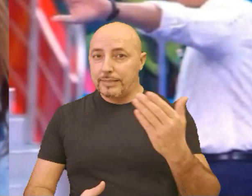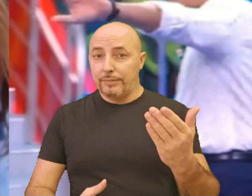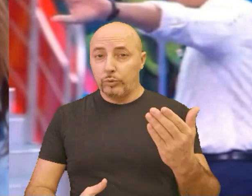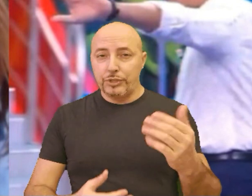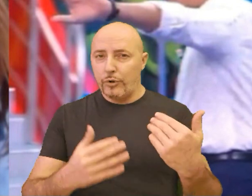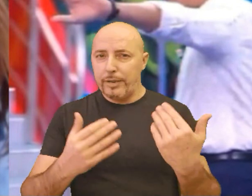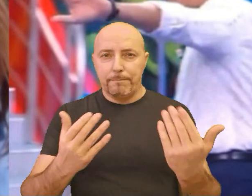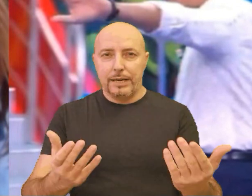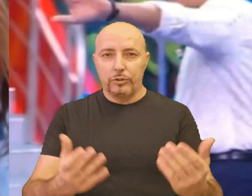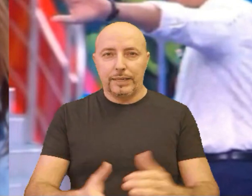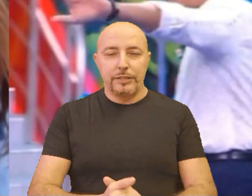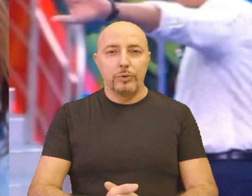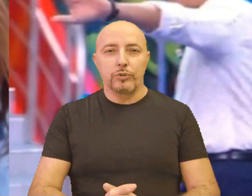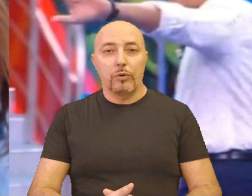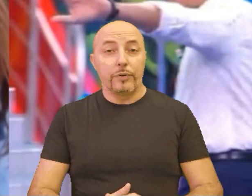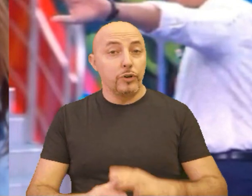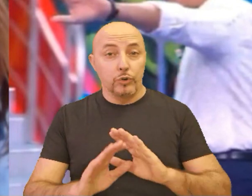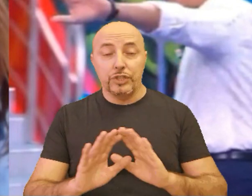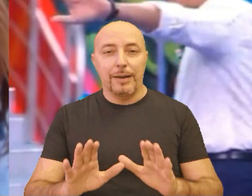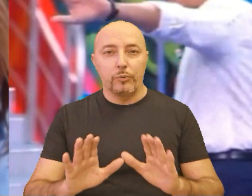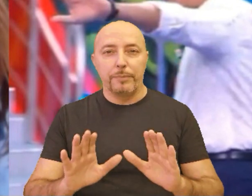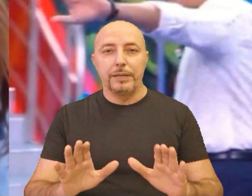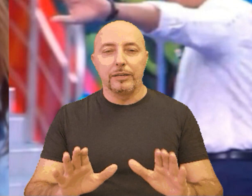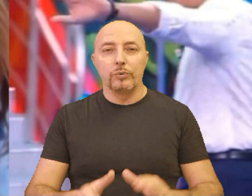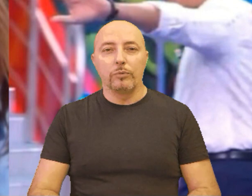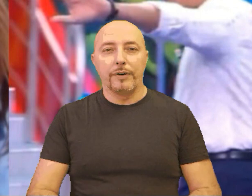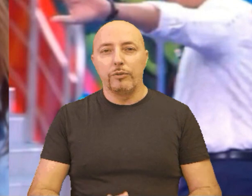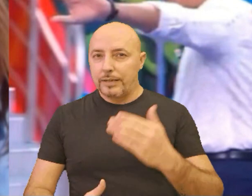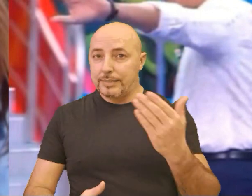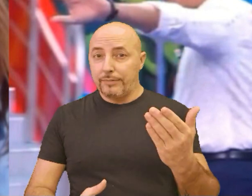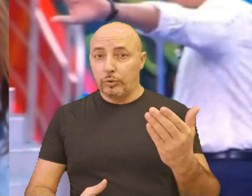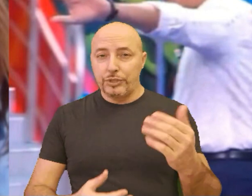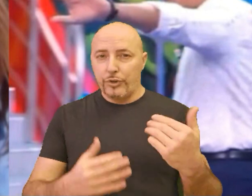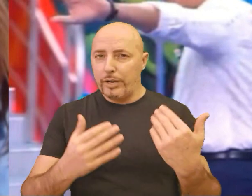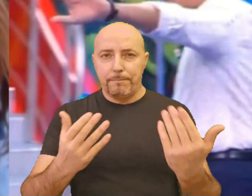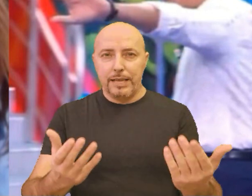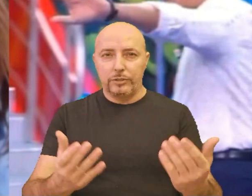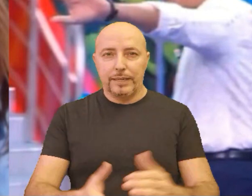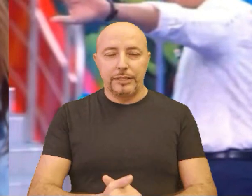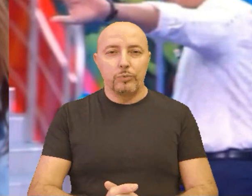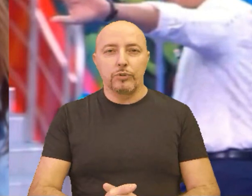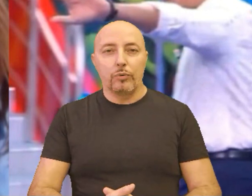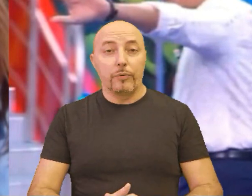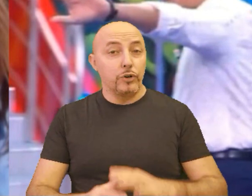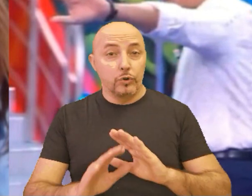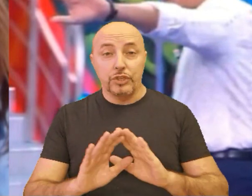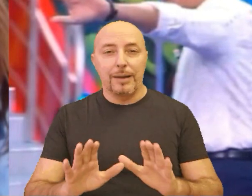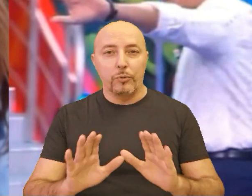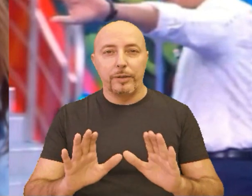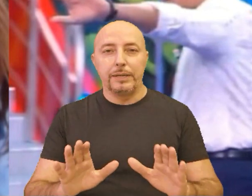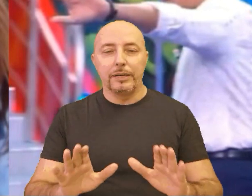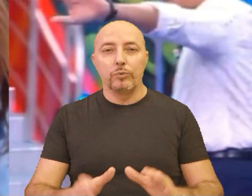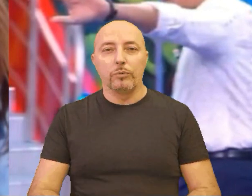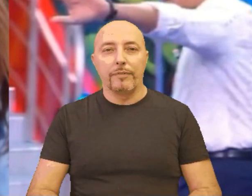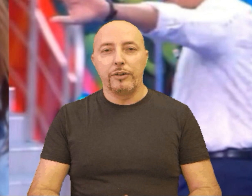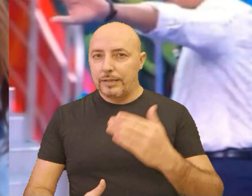adulti nati dal matrimonio con la psicologa americana da Jan Zoeller Davide e Martina che vivono negli Stati Uniti anche